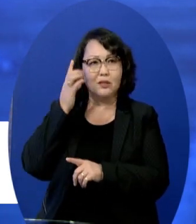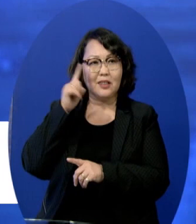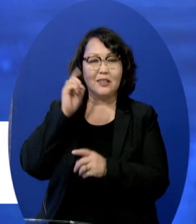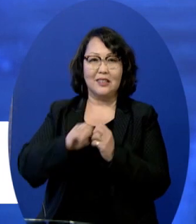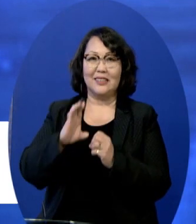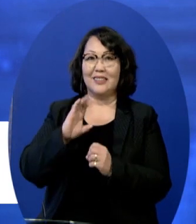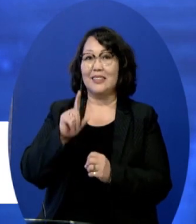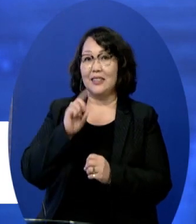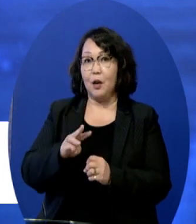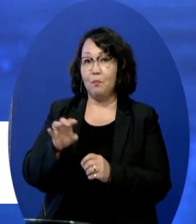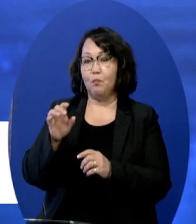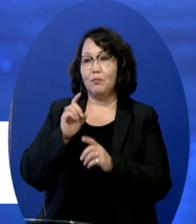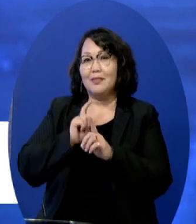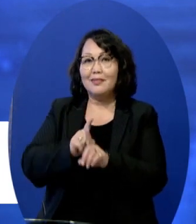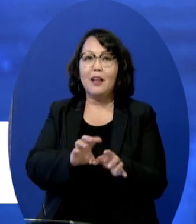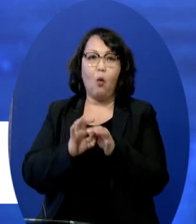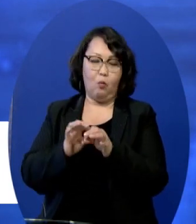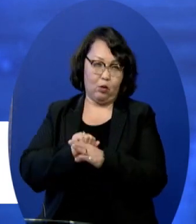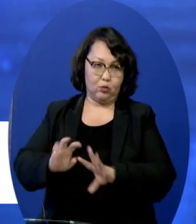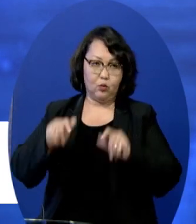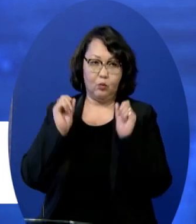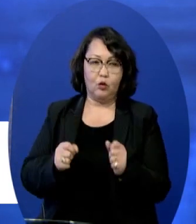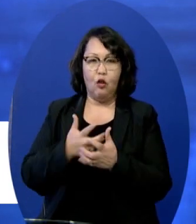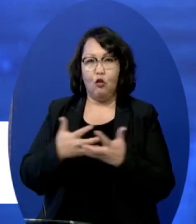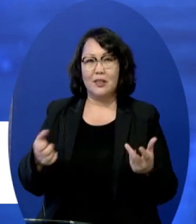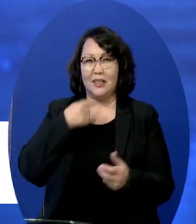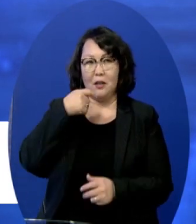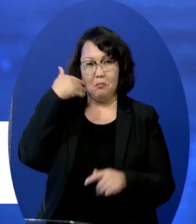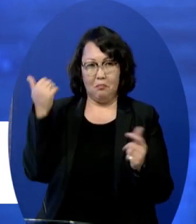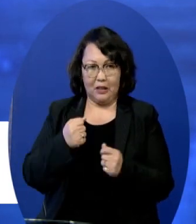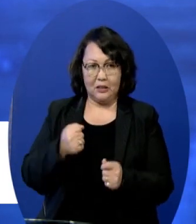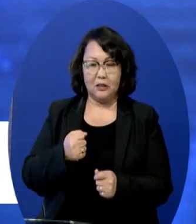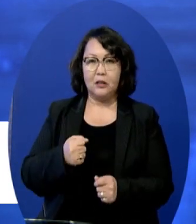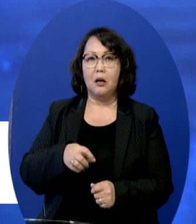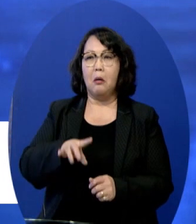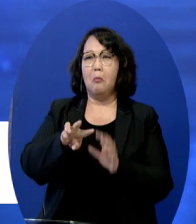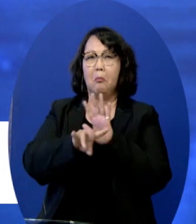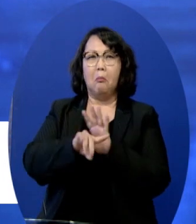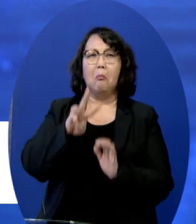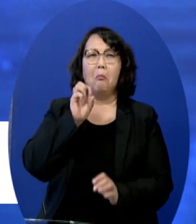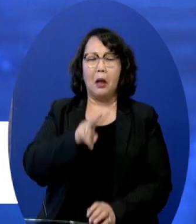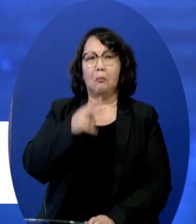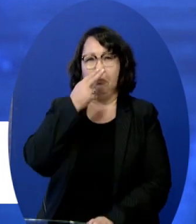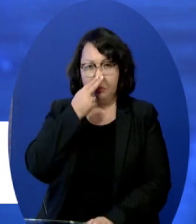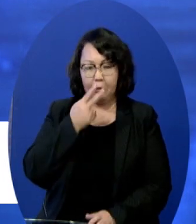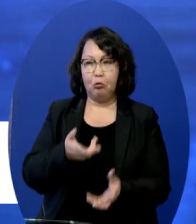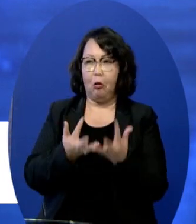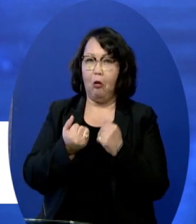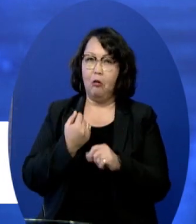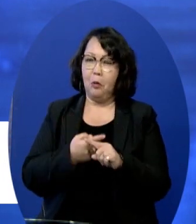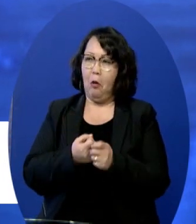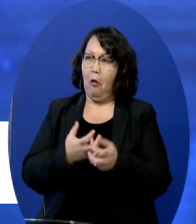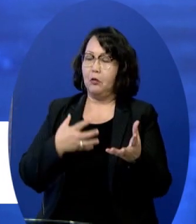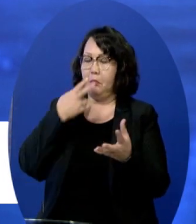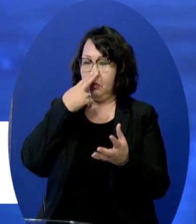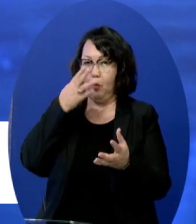боловсруулалт болноо. Бид нар нэг олоода ярддаг нэг асуудал байдаг одоо малчт маань хий мал тоололдог, зохион мал өсөлт бий болгодог гэдэг. Тэгэхээр энэ тоо